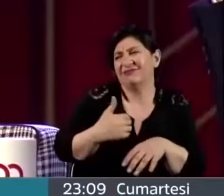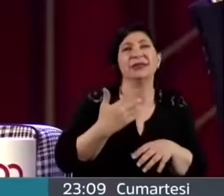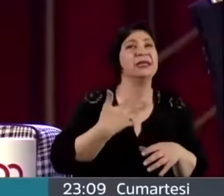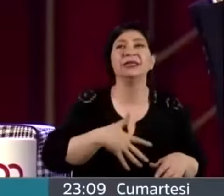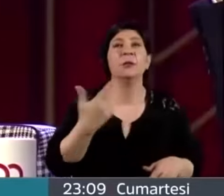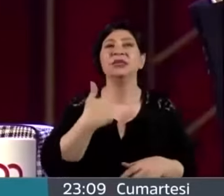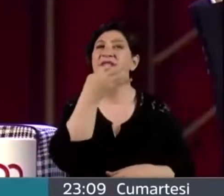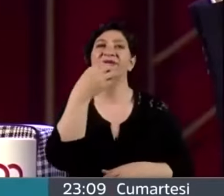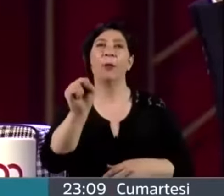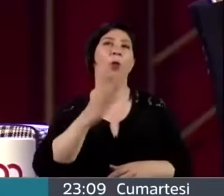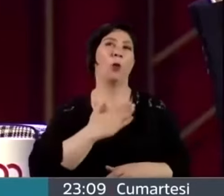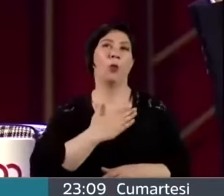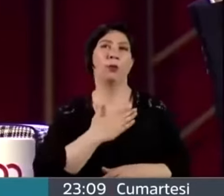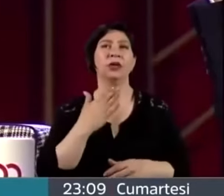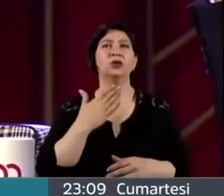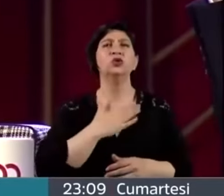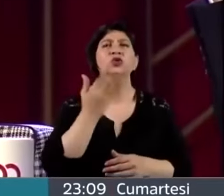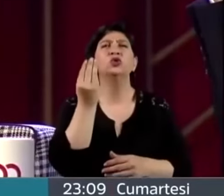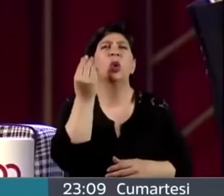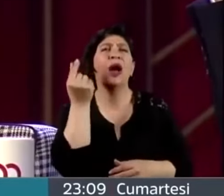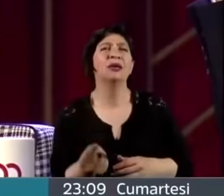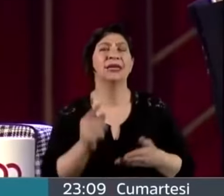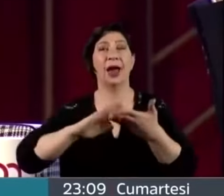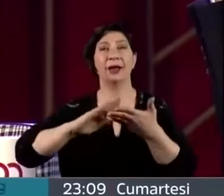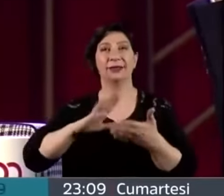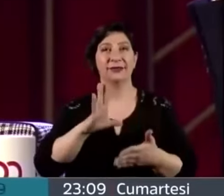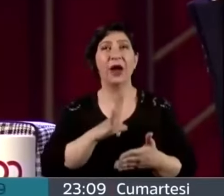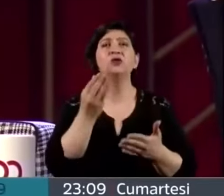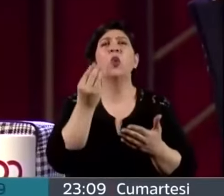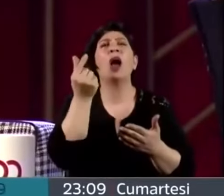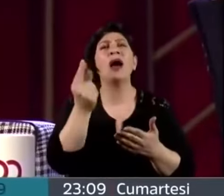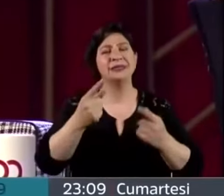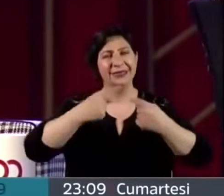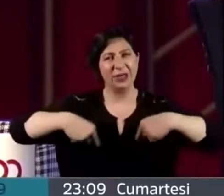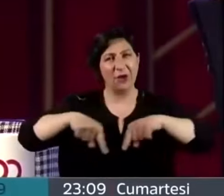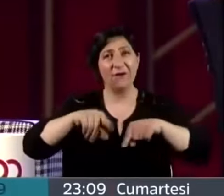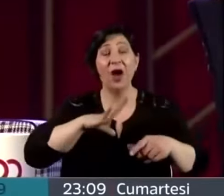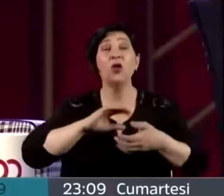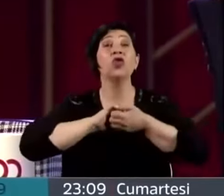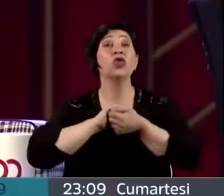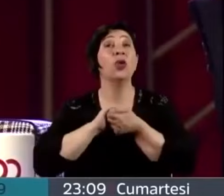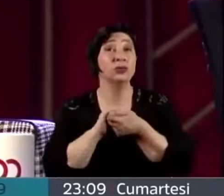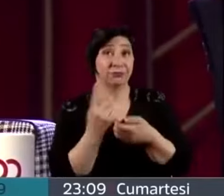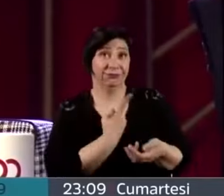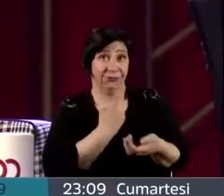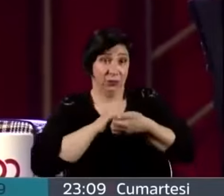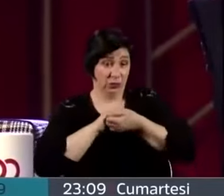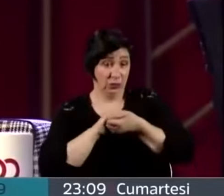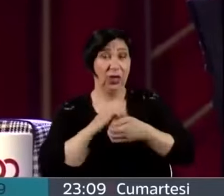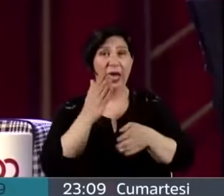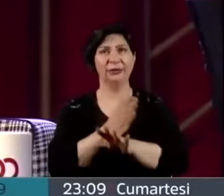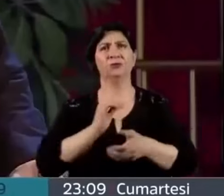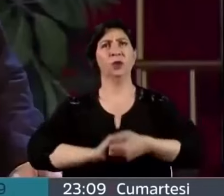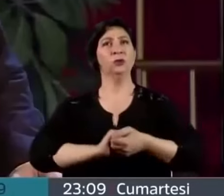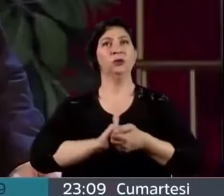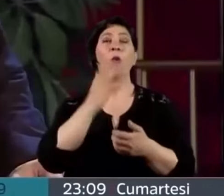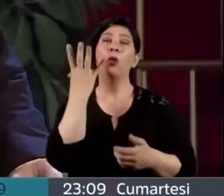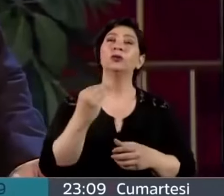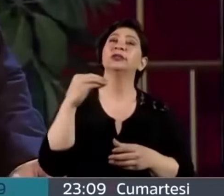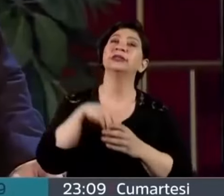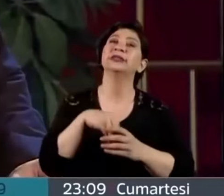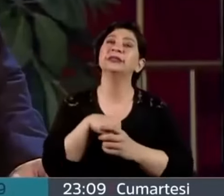ben de izin vermiyorum. Yani çok az arkadaşım var, çok az bir çevrem var ve dostlarım da zaten hakikaten dostlar